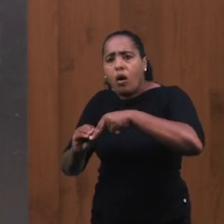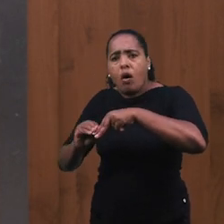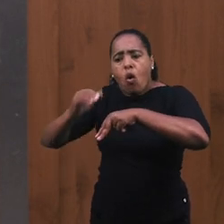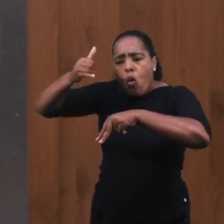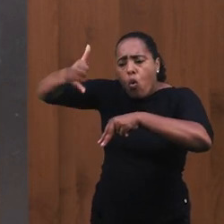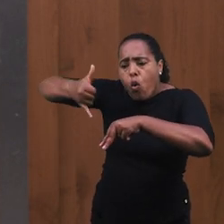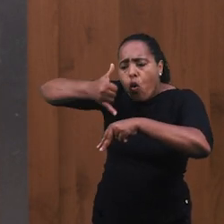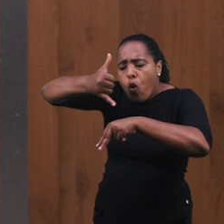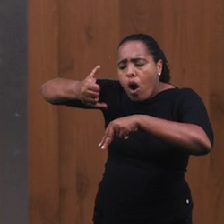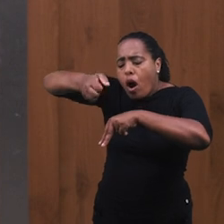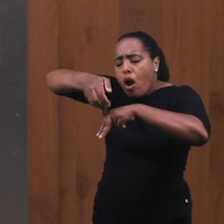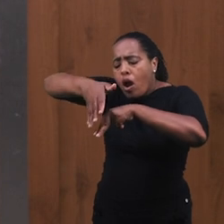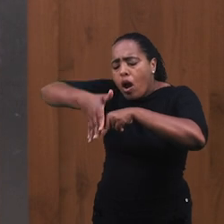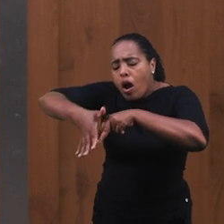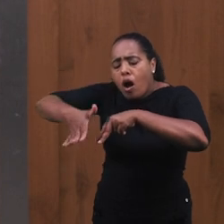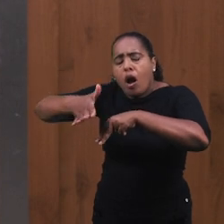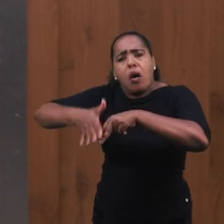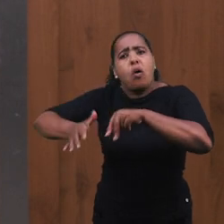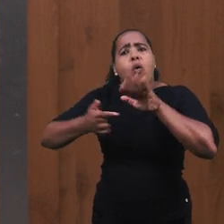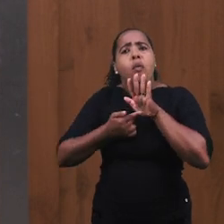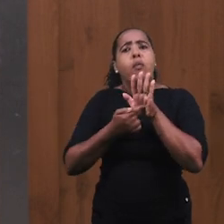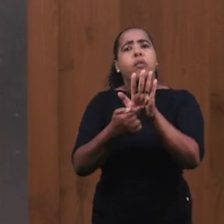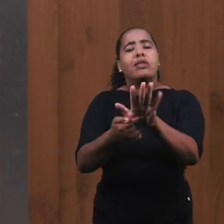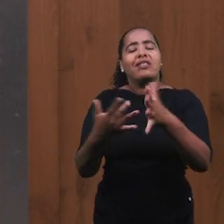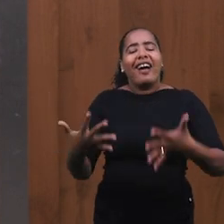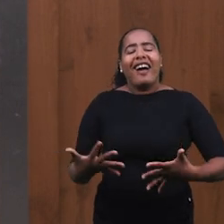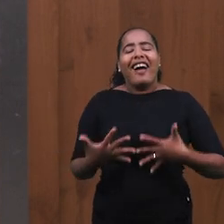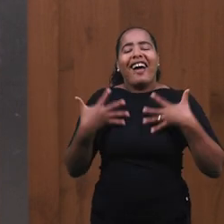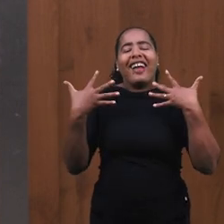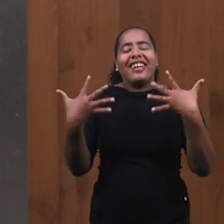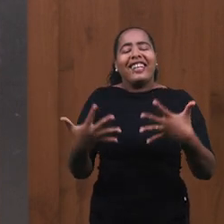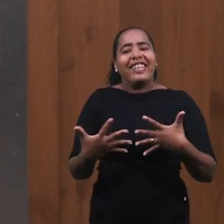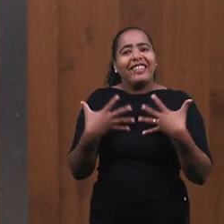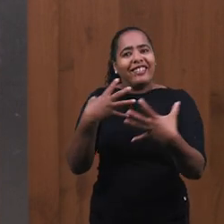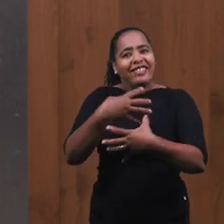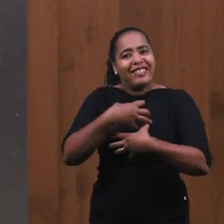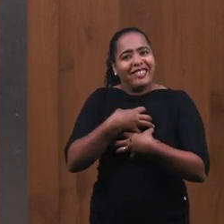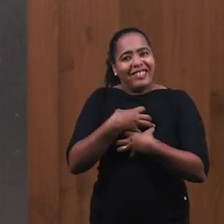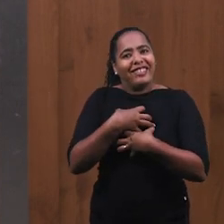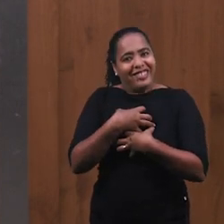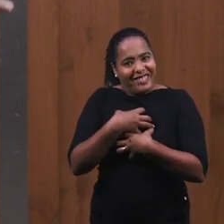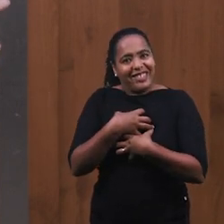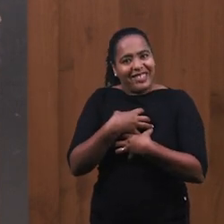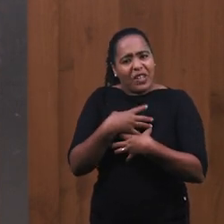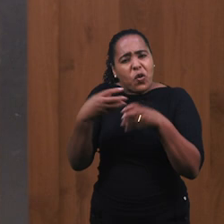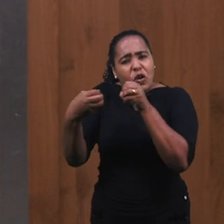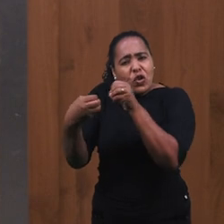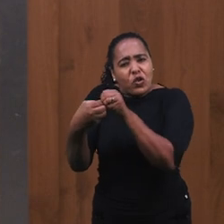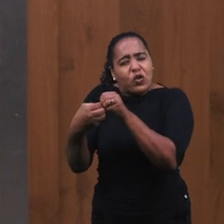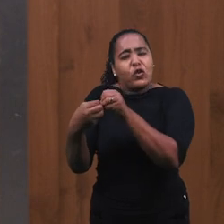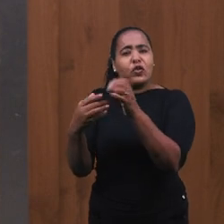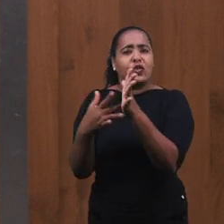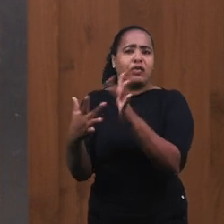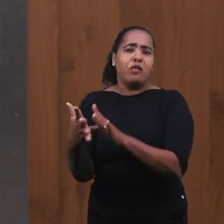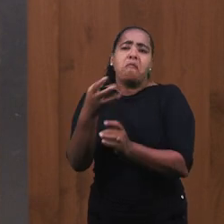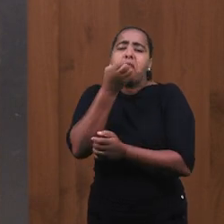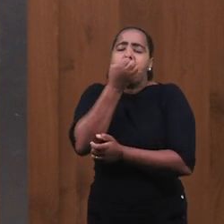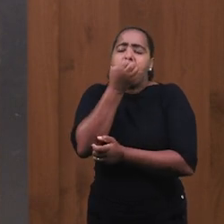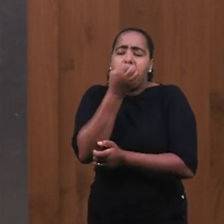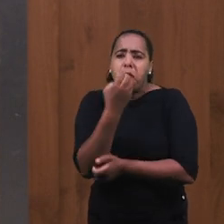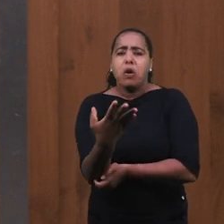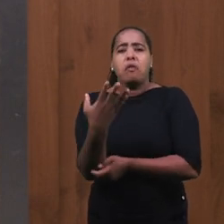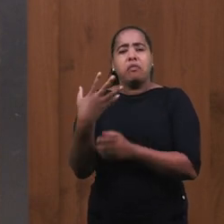qui lui montrait sa joie. On la voit là-bas. Comme il était bon pour elle être à côté de Jésus. À